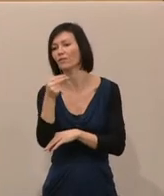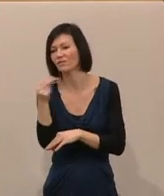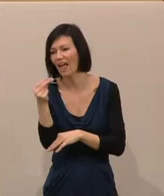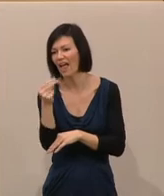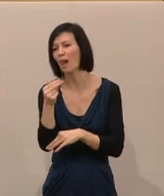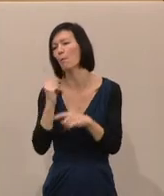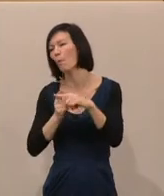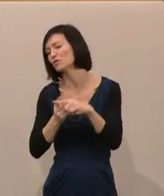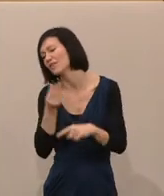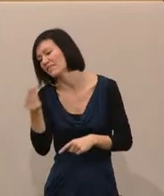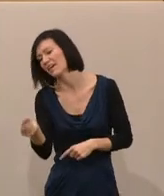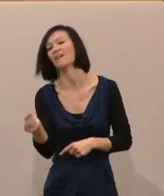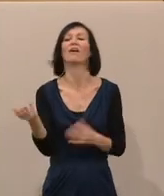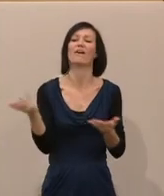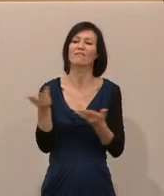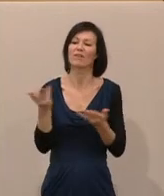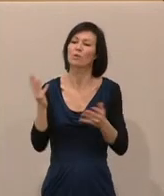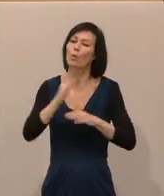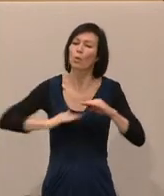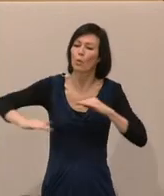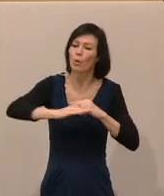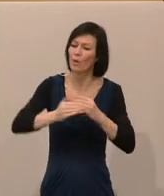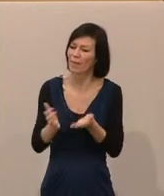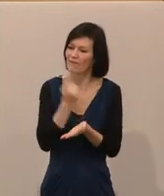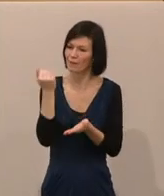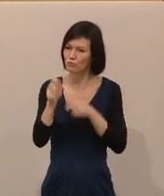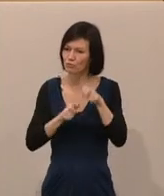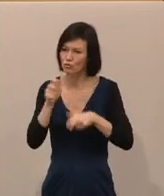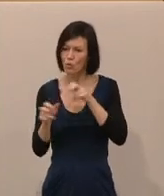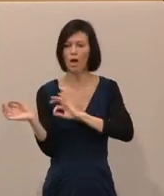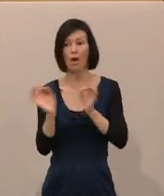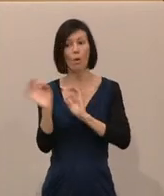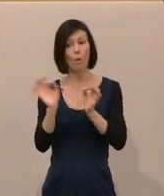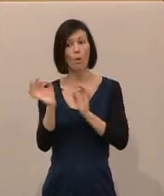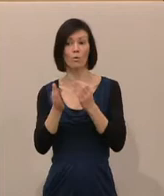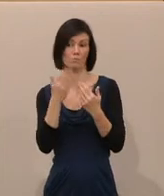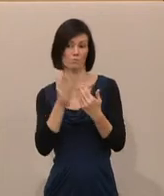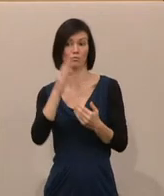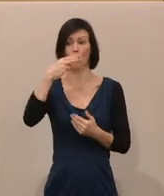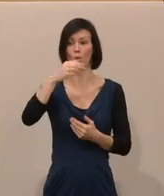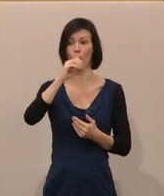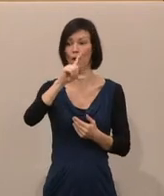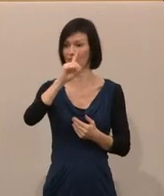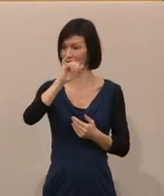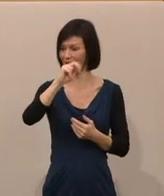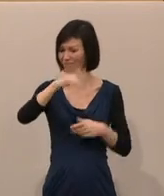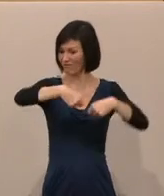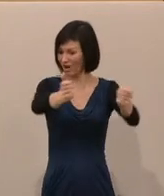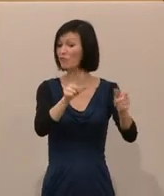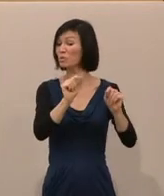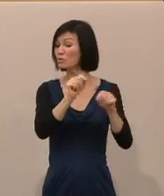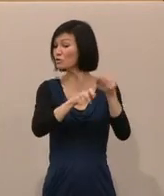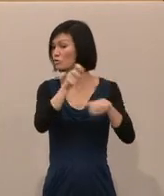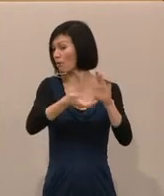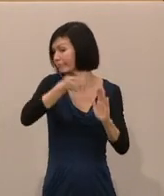Die Grunderwerbsteuer für Investoren wird abgeschafft, wenn Grundstücke über Holdingkonstruktionen verkauft werden. Und die